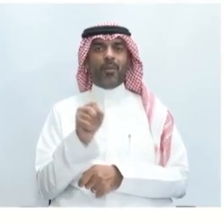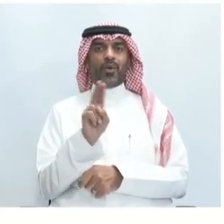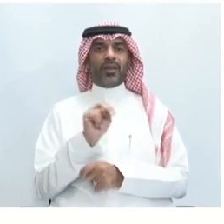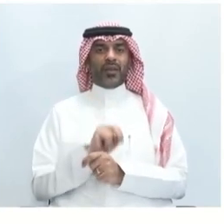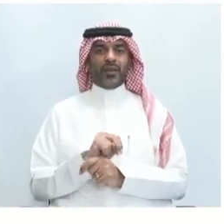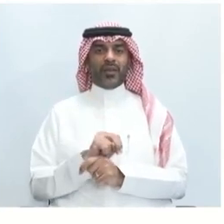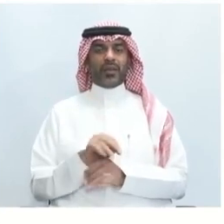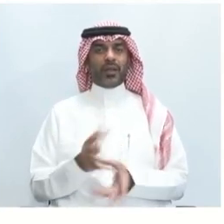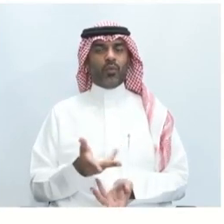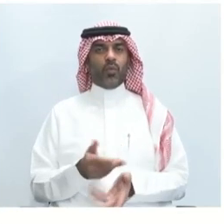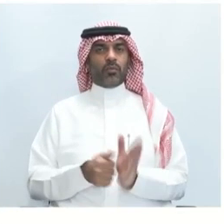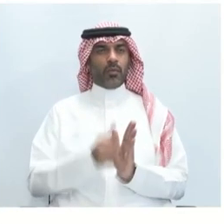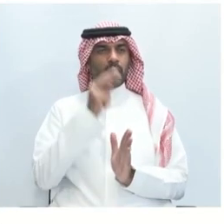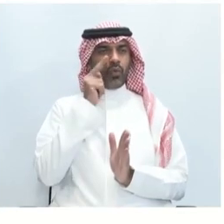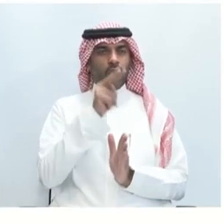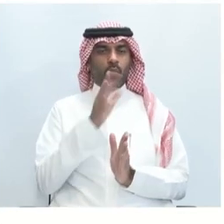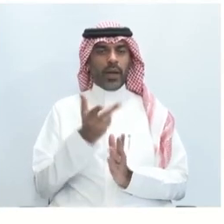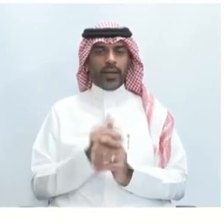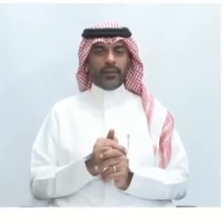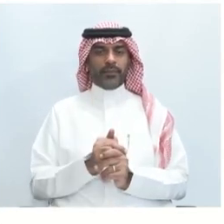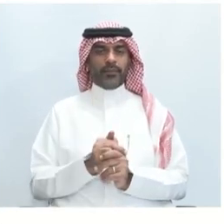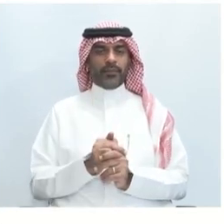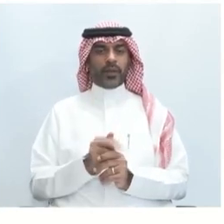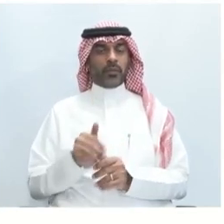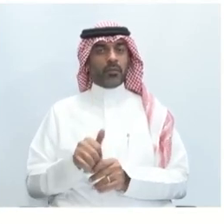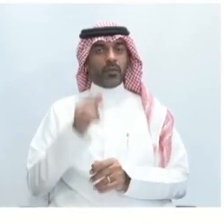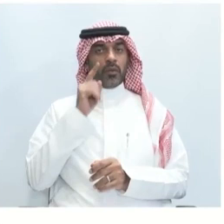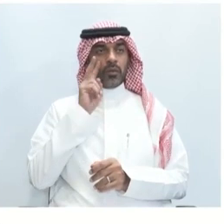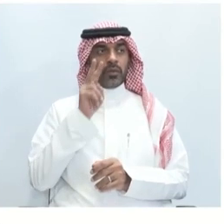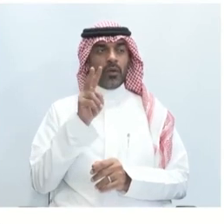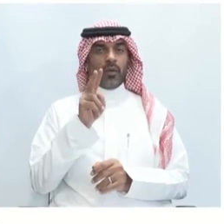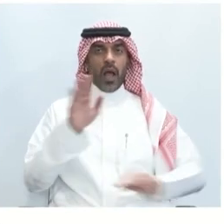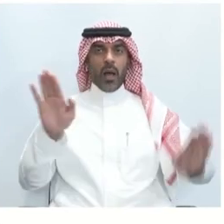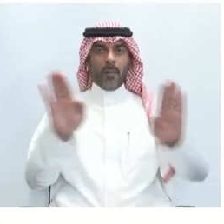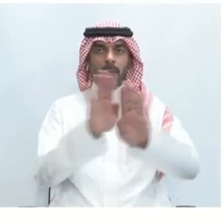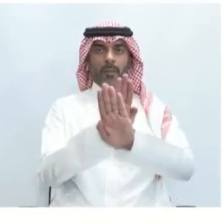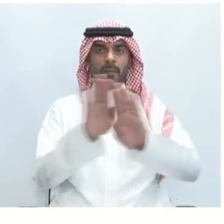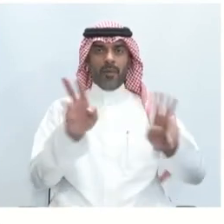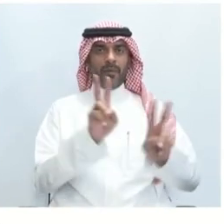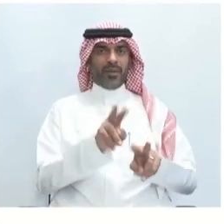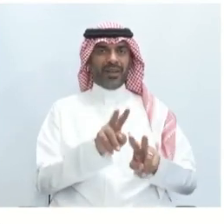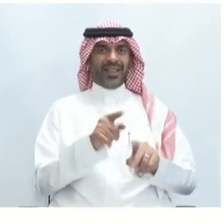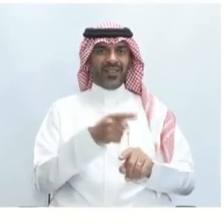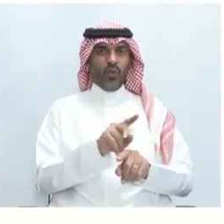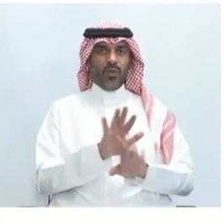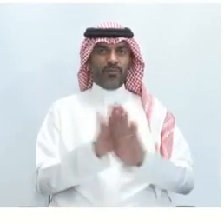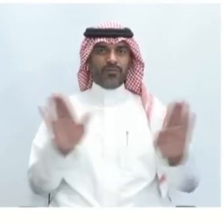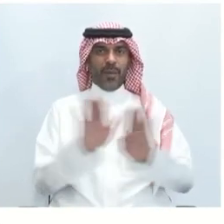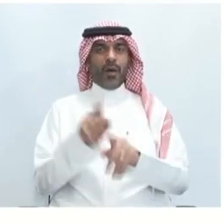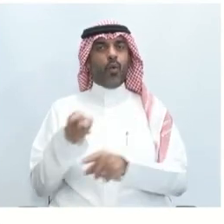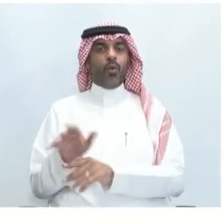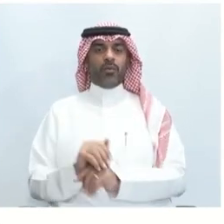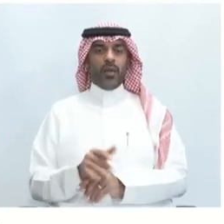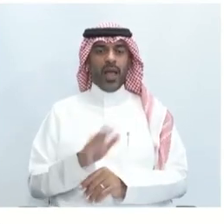طيب اين يمكن رؤيه الروبوتات نستطيع ان نراها من خلال الابواب الاوتوماتيكيه تعتبر روبوت ايضا